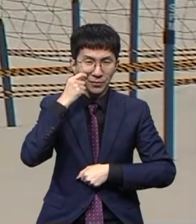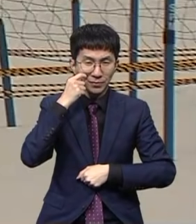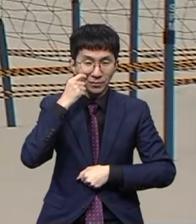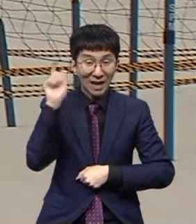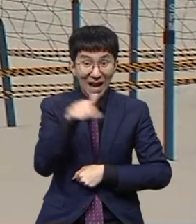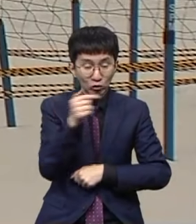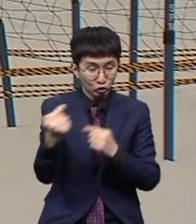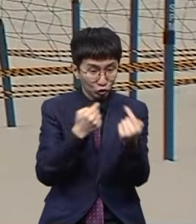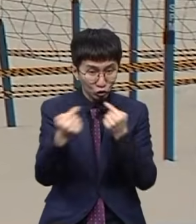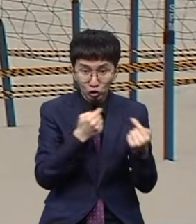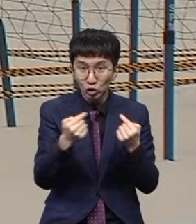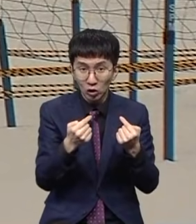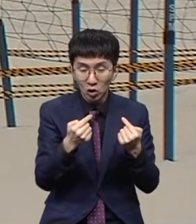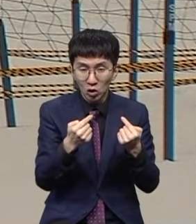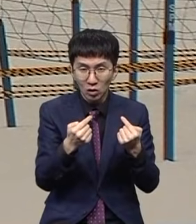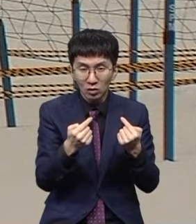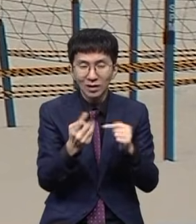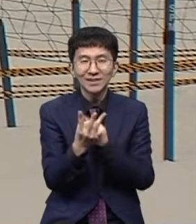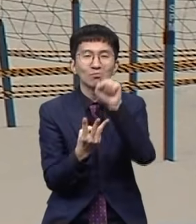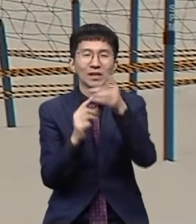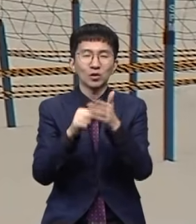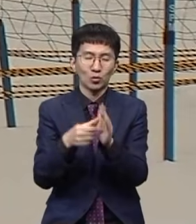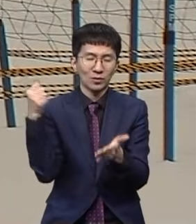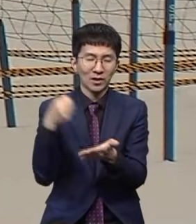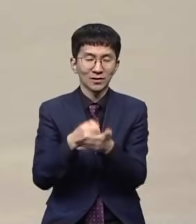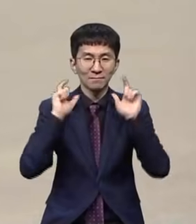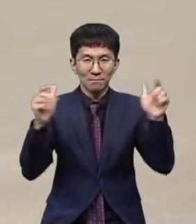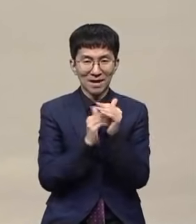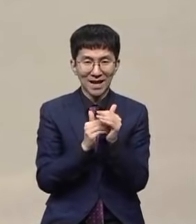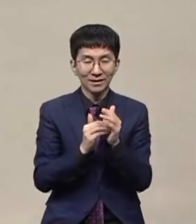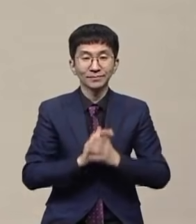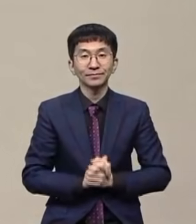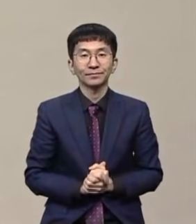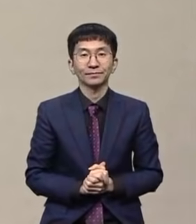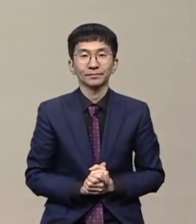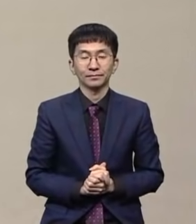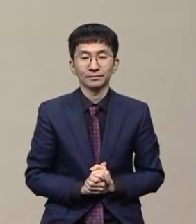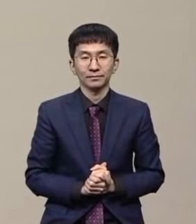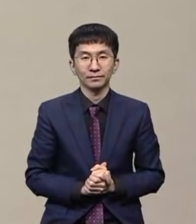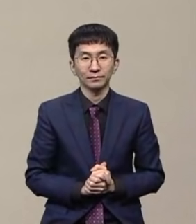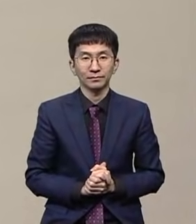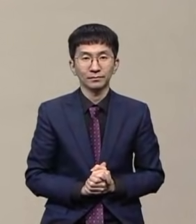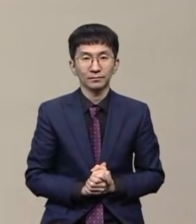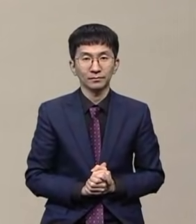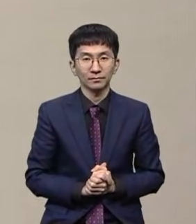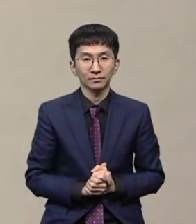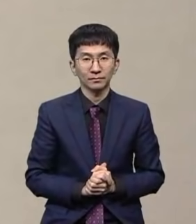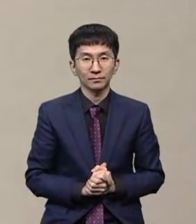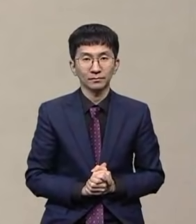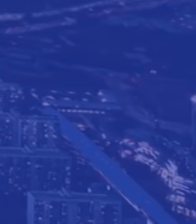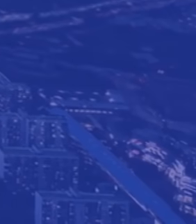하루 입장 인원도 수용 가능 인원의 3분의 1로 제한했습니다. SBS 조재근입니다.